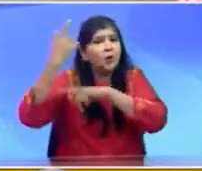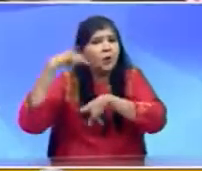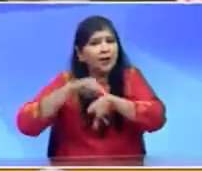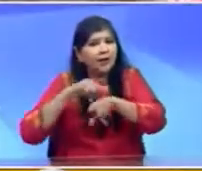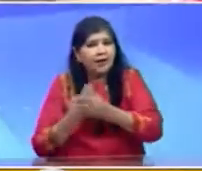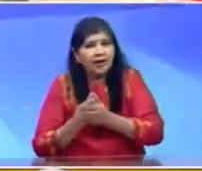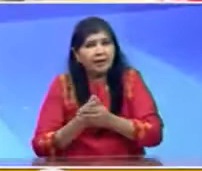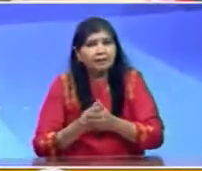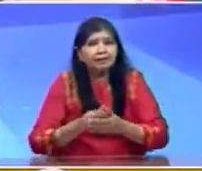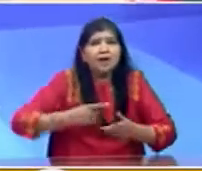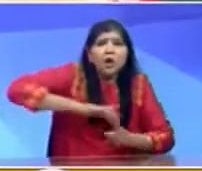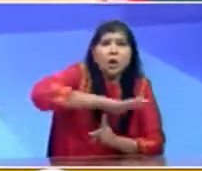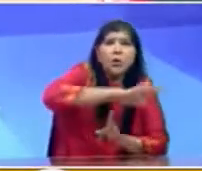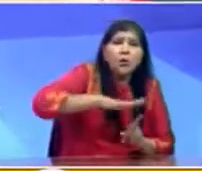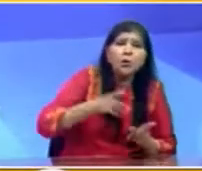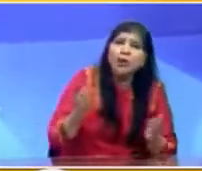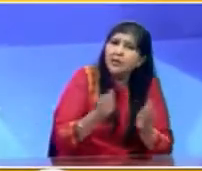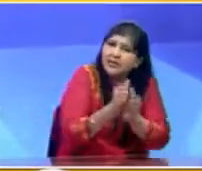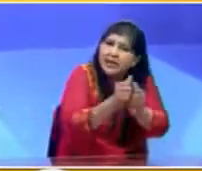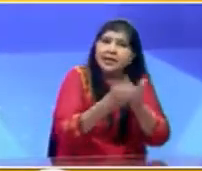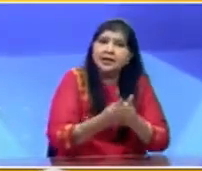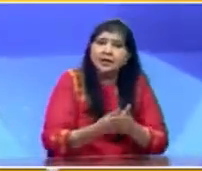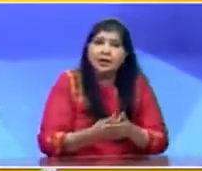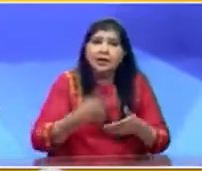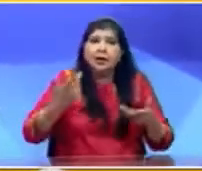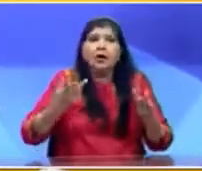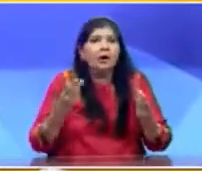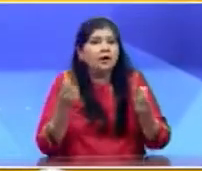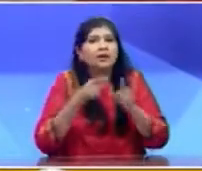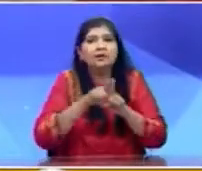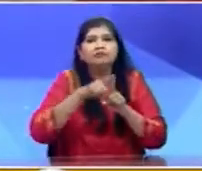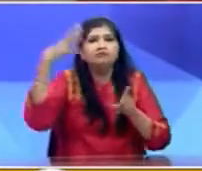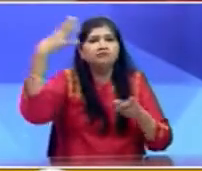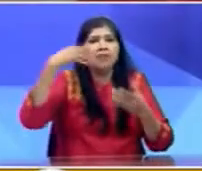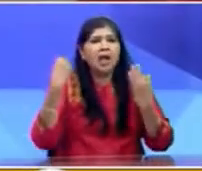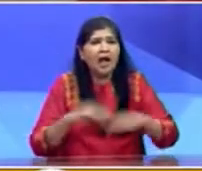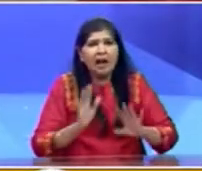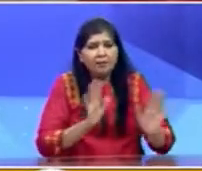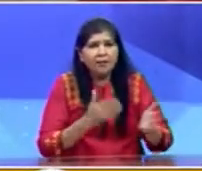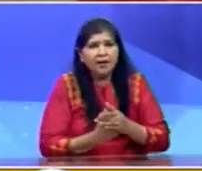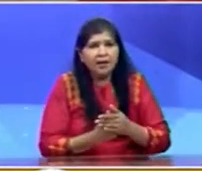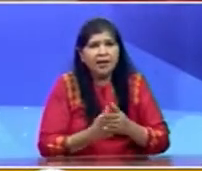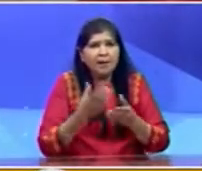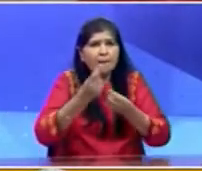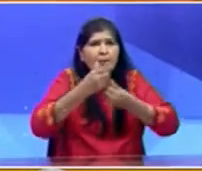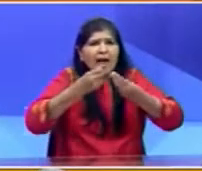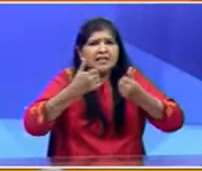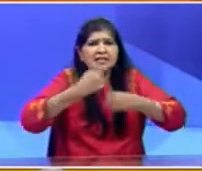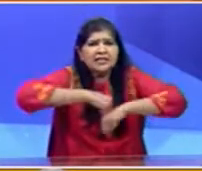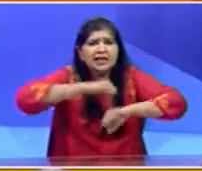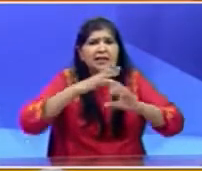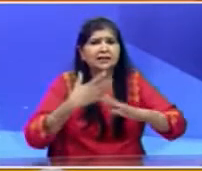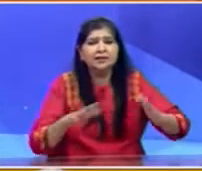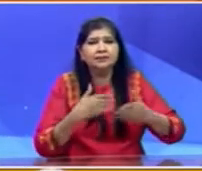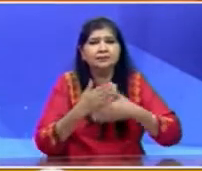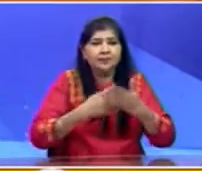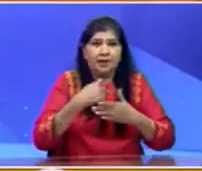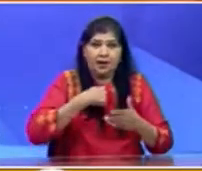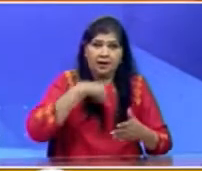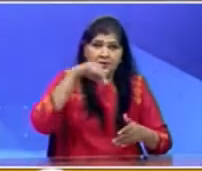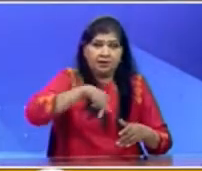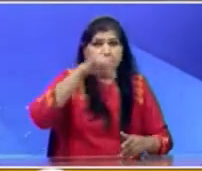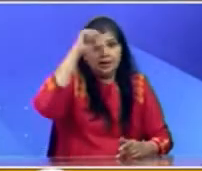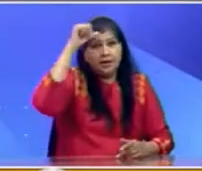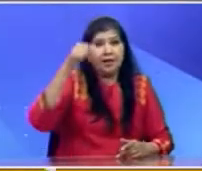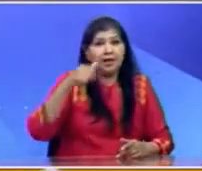के अनुरूप होते हैं, इको फ्रेंडली होते हैं। मैं आज आपके साथ